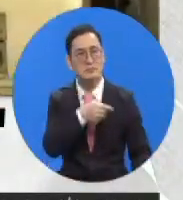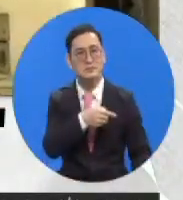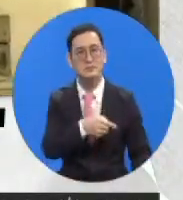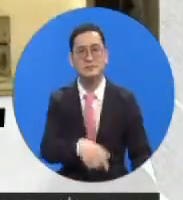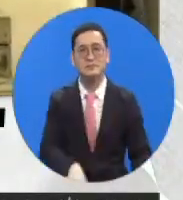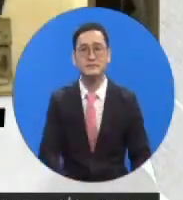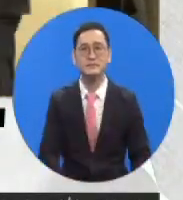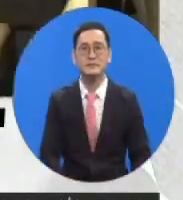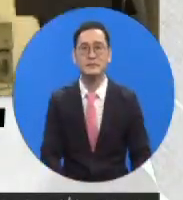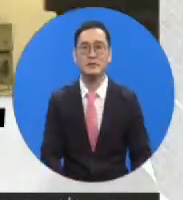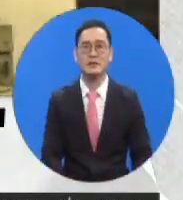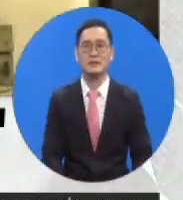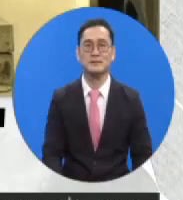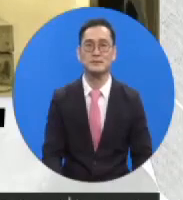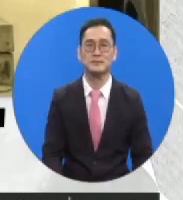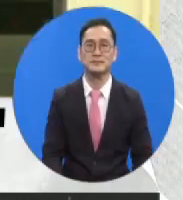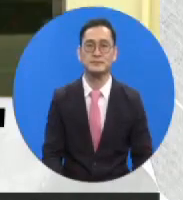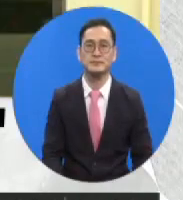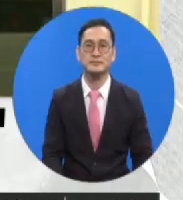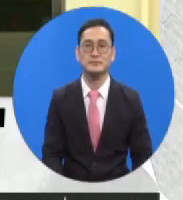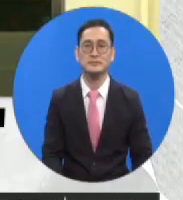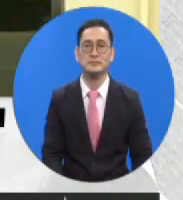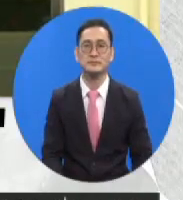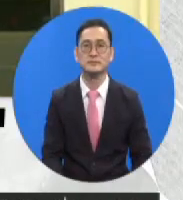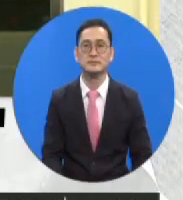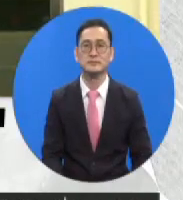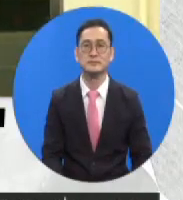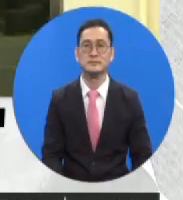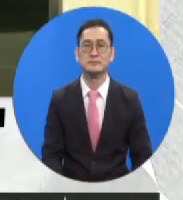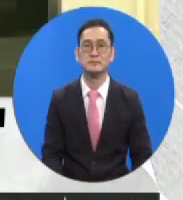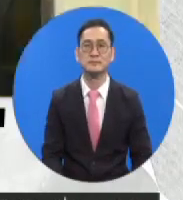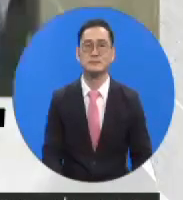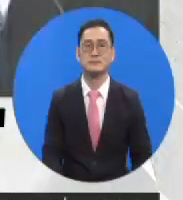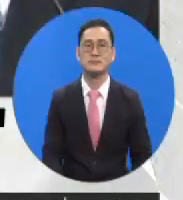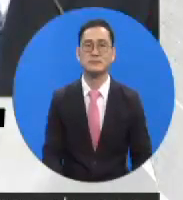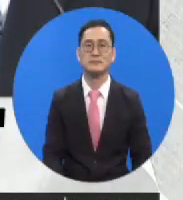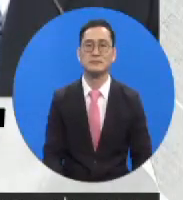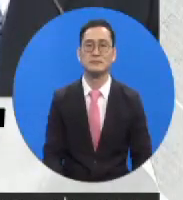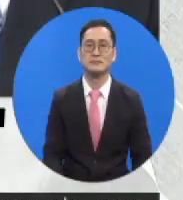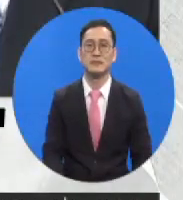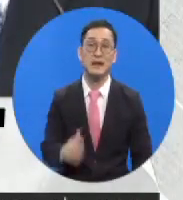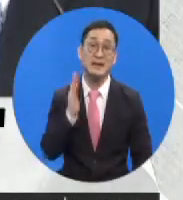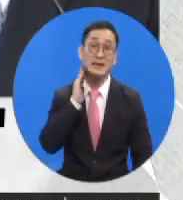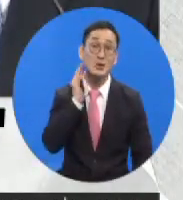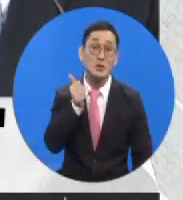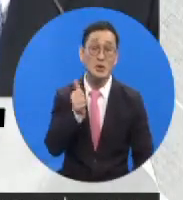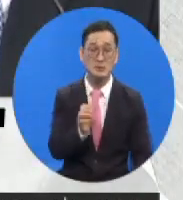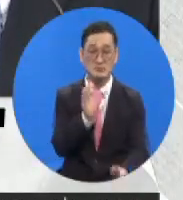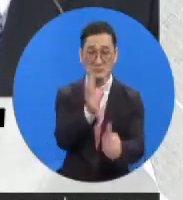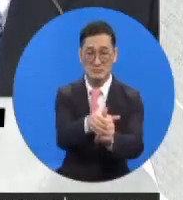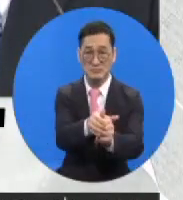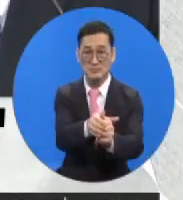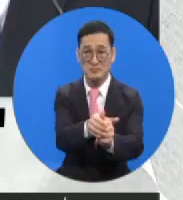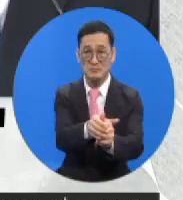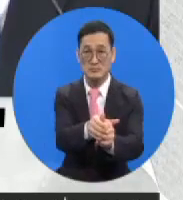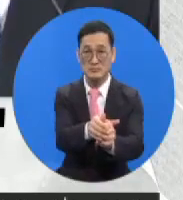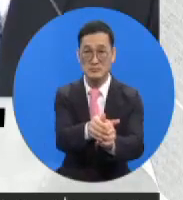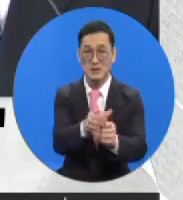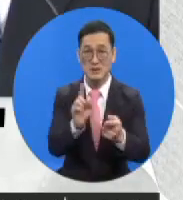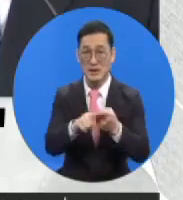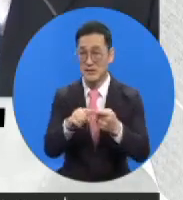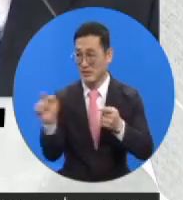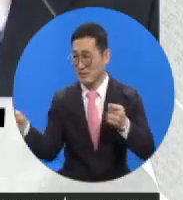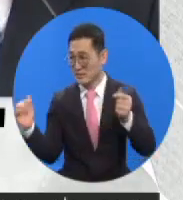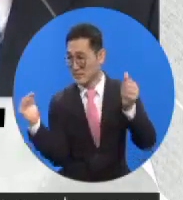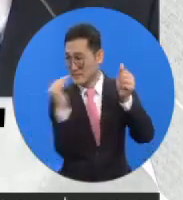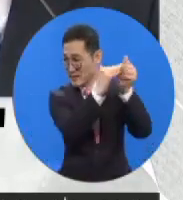동안 윤석열 총장을 향해서 대통령의 인사권을 검찰총장이 정치적으로 음해하기 위해서 했다는 여러 가지 주장을 했던 인사들은 어제